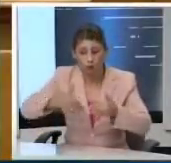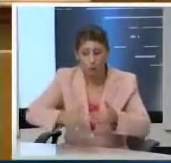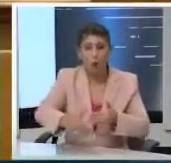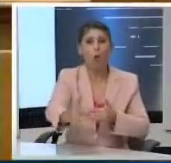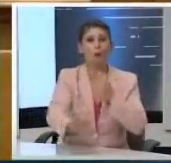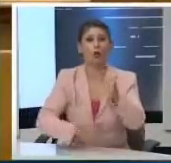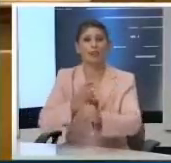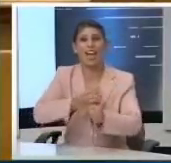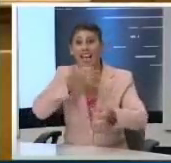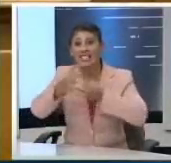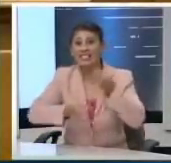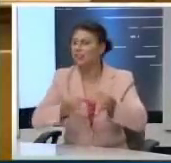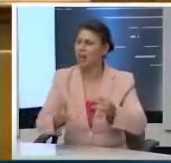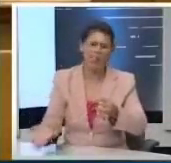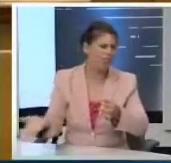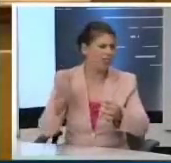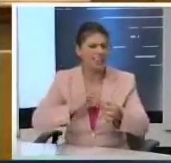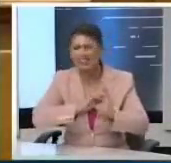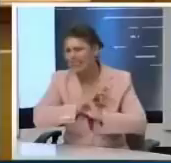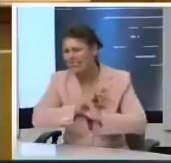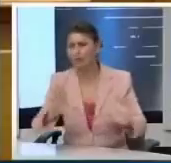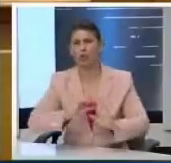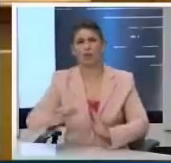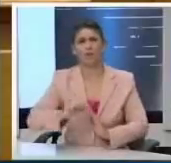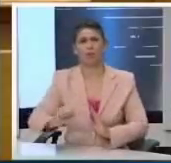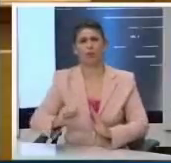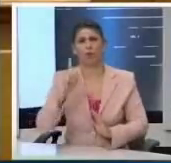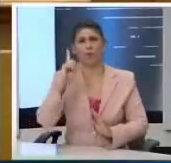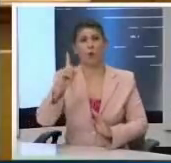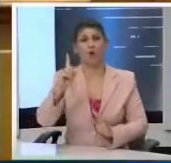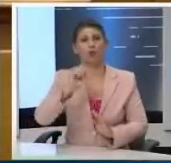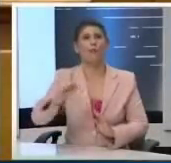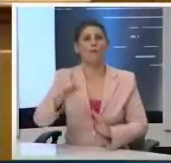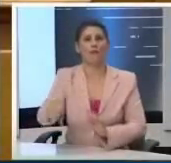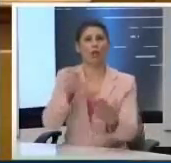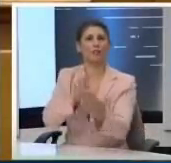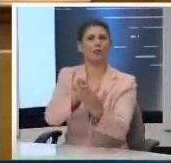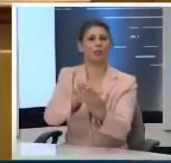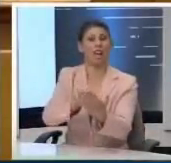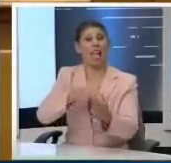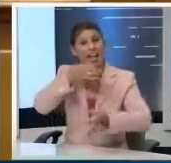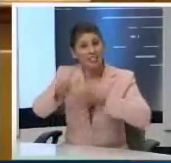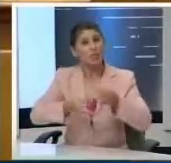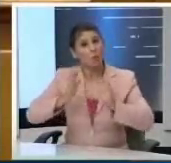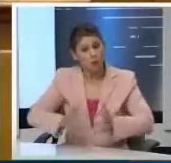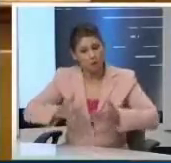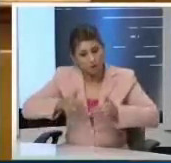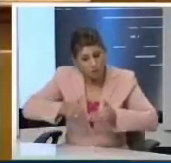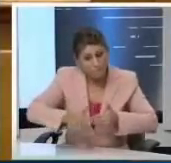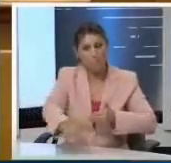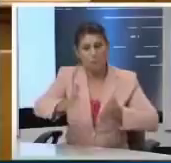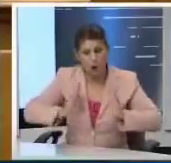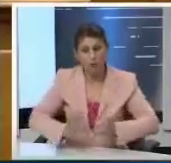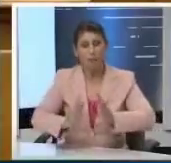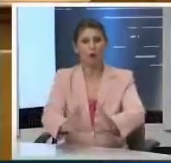χρόνο. Εξηγήστε ότι δεν έχετε τίποτα να φοβηθείτε εκτός από το φόβο. Εξηγήστε ότι μπορούμε να πάμε μπροστά.